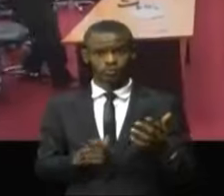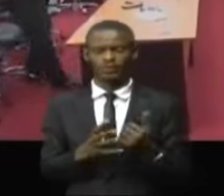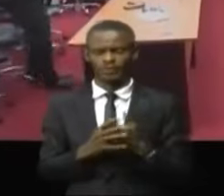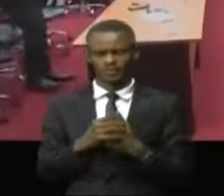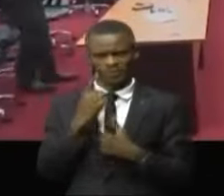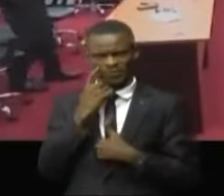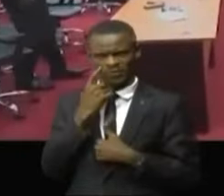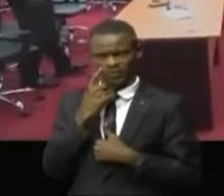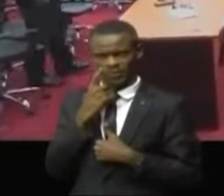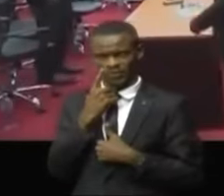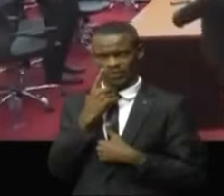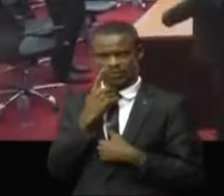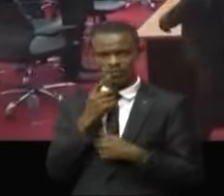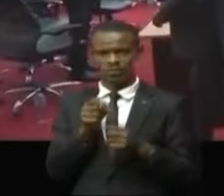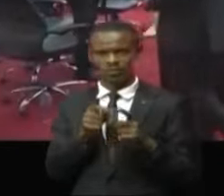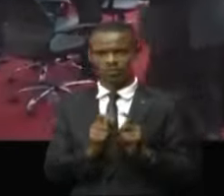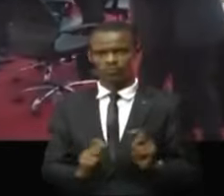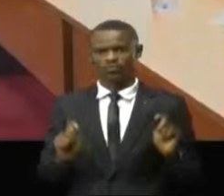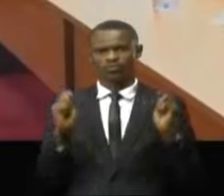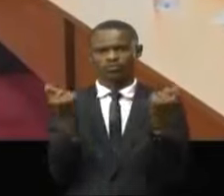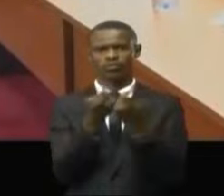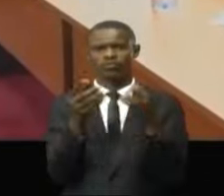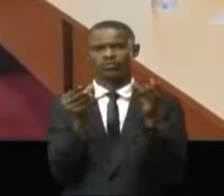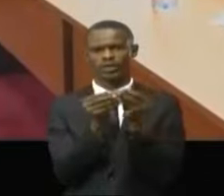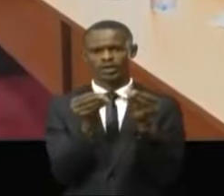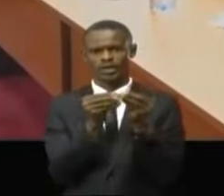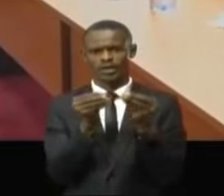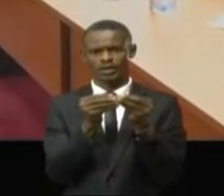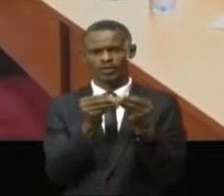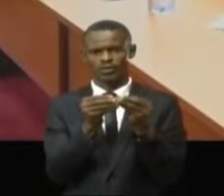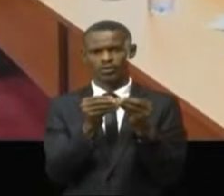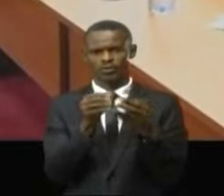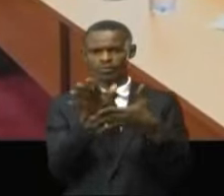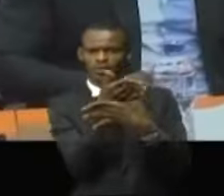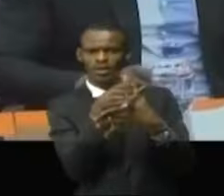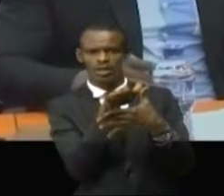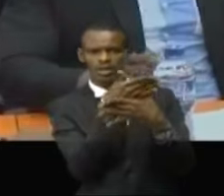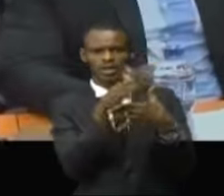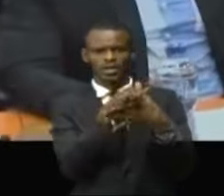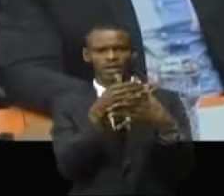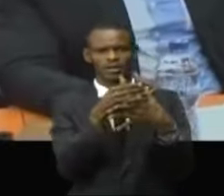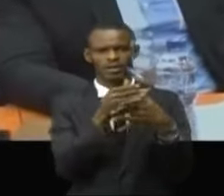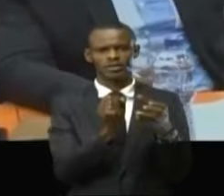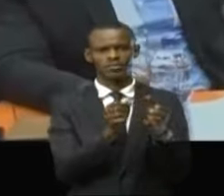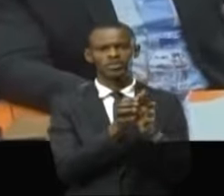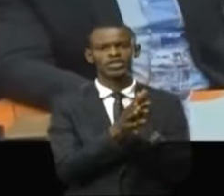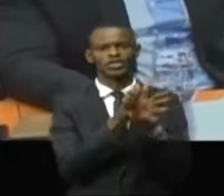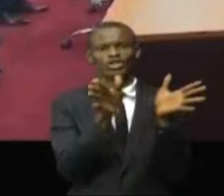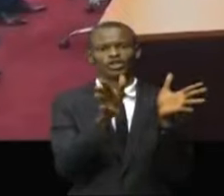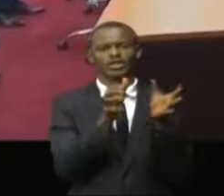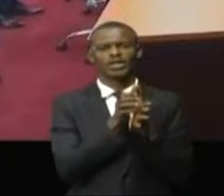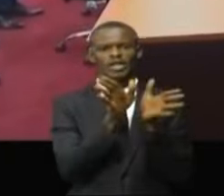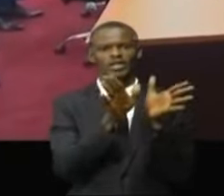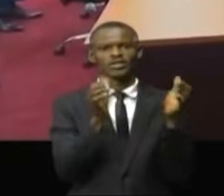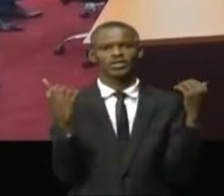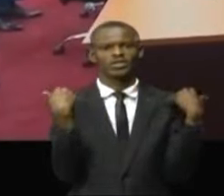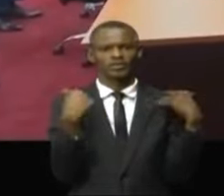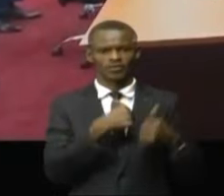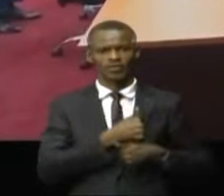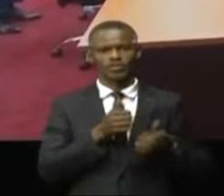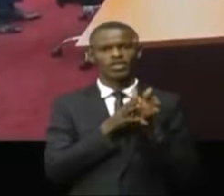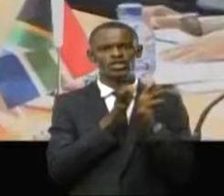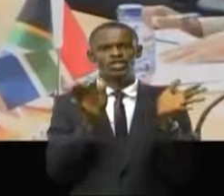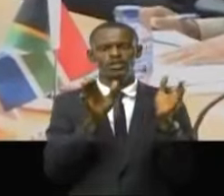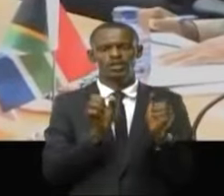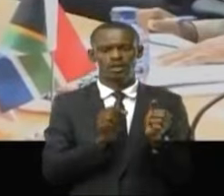Une séance de travail a regroupé ce lundi 30 octobre 2023 autour du chef d'état-major général de FARDC, ses collègues de l'Afrique